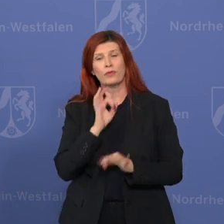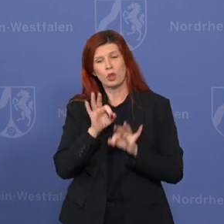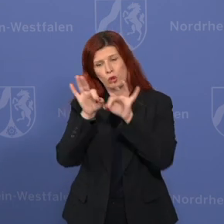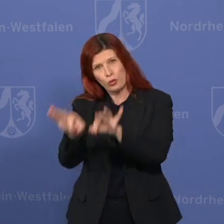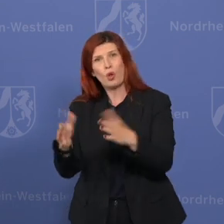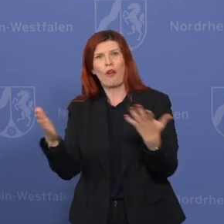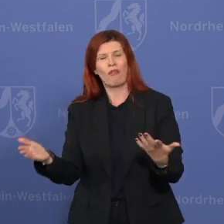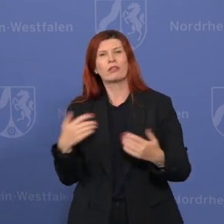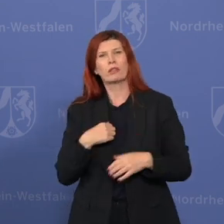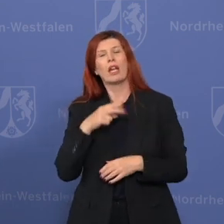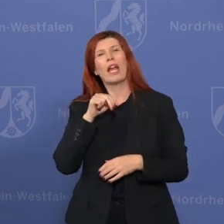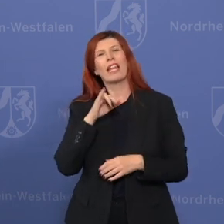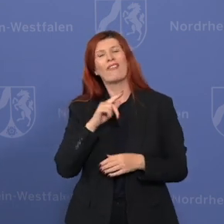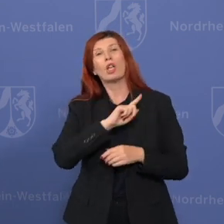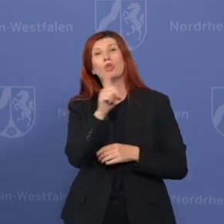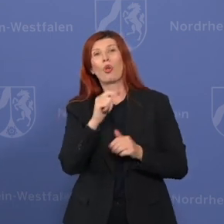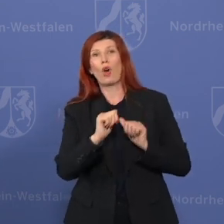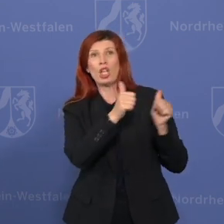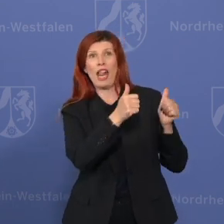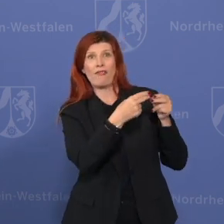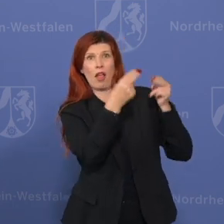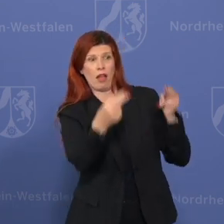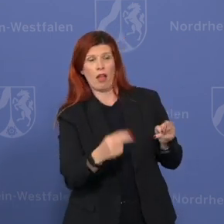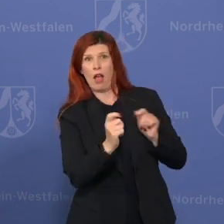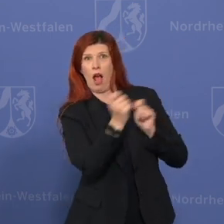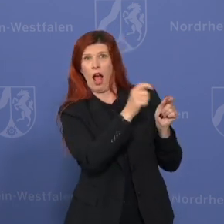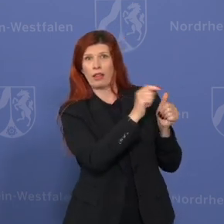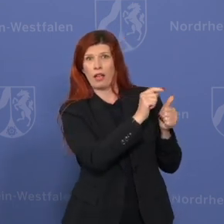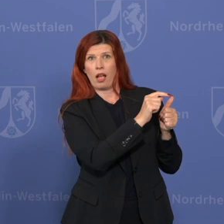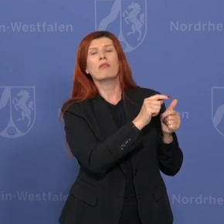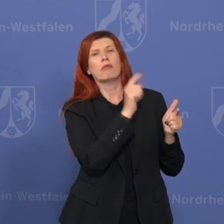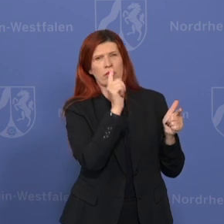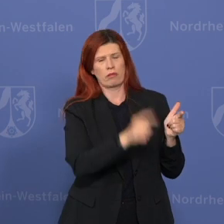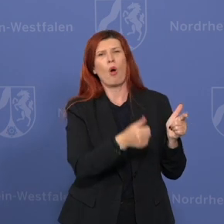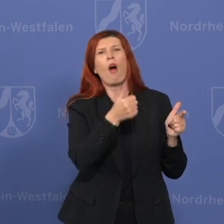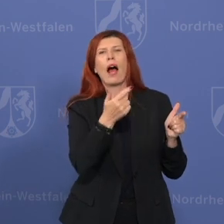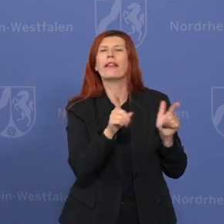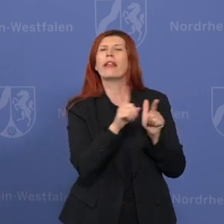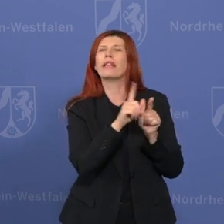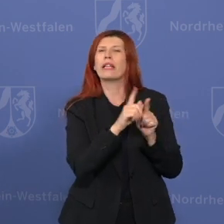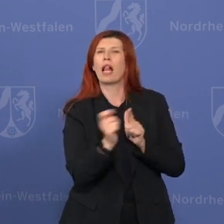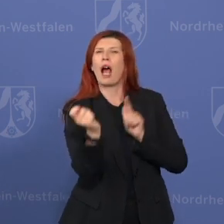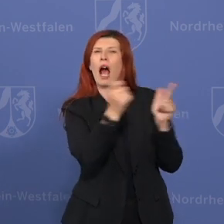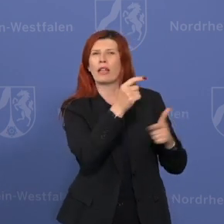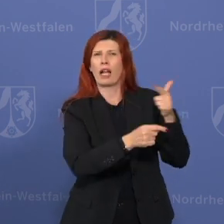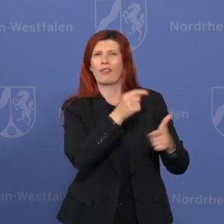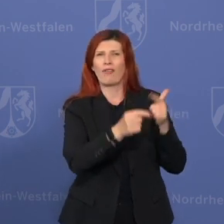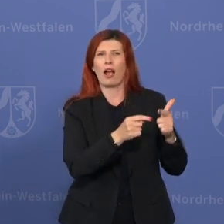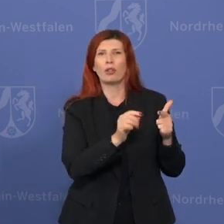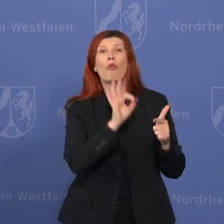auf NRW-Soforthilfe ein weiterhin medienbruchfreies digitales Antragsverfahren zur Verfügung